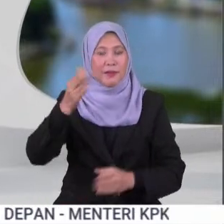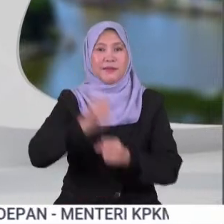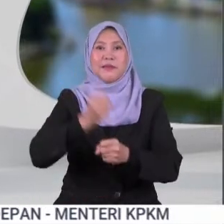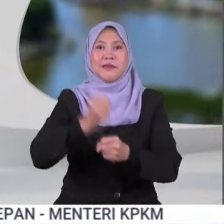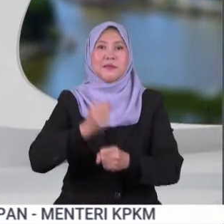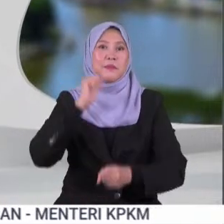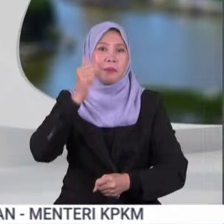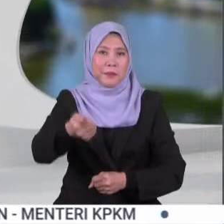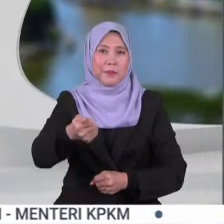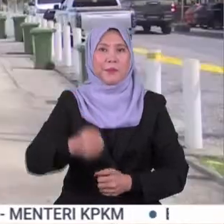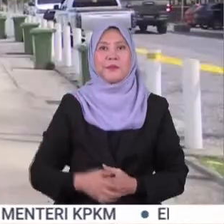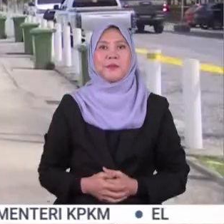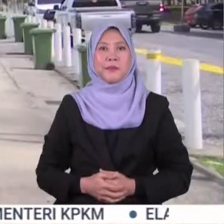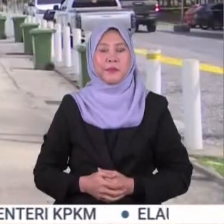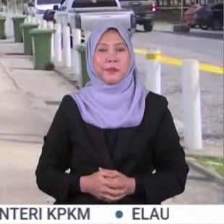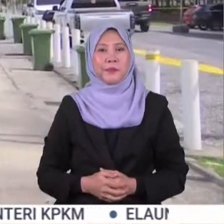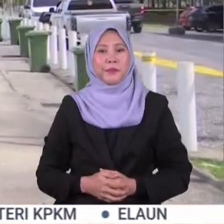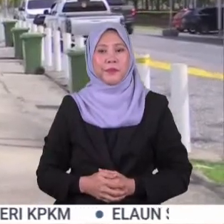esok.